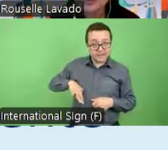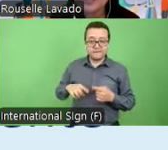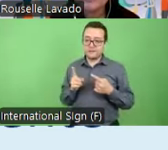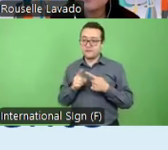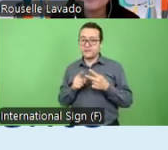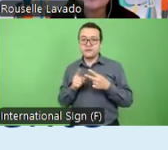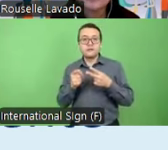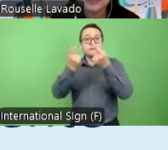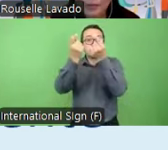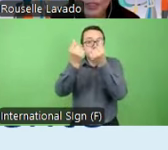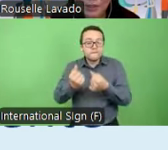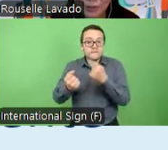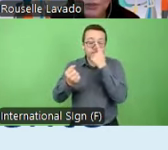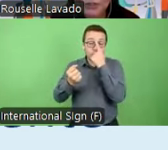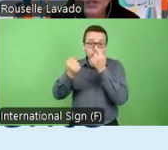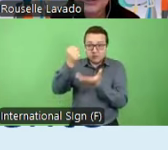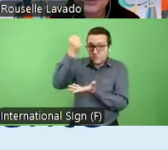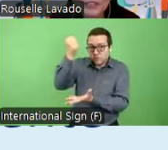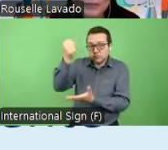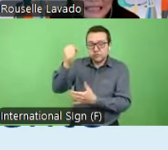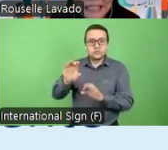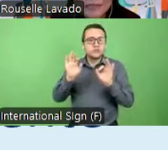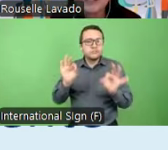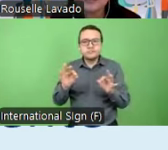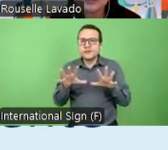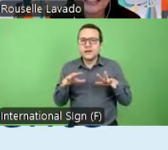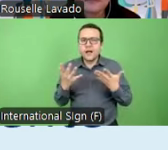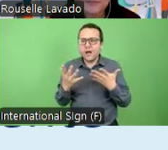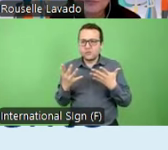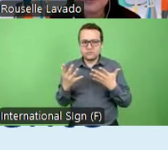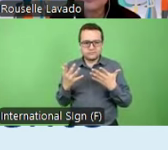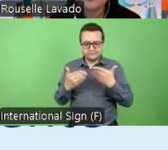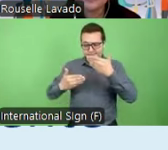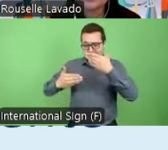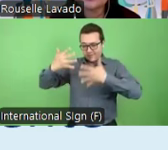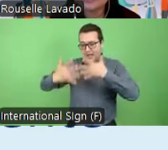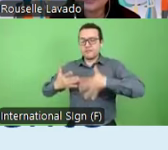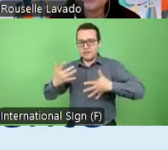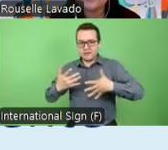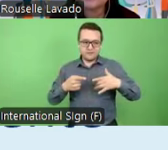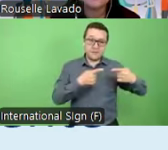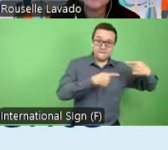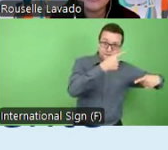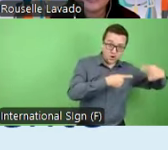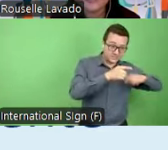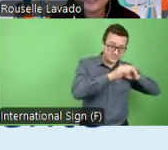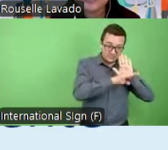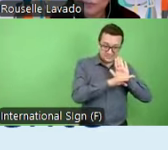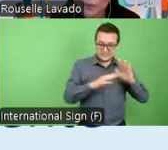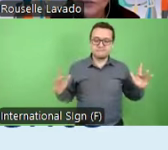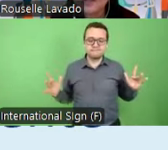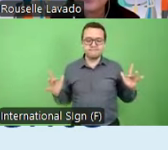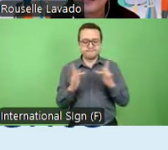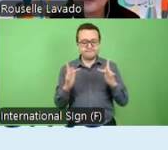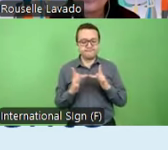de services. Les gouvernements doivent utiliser les données relatives à la protection financière pour aligner les politiques sur les